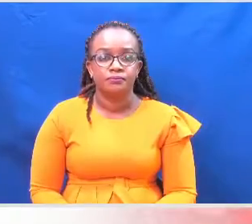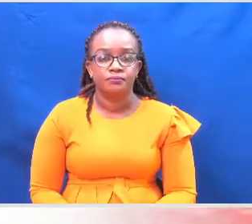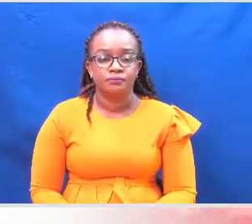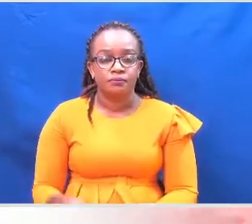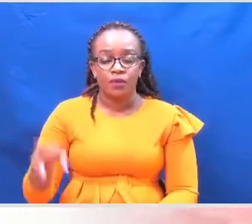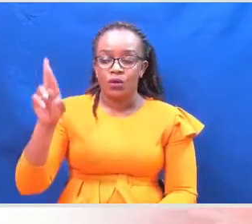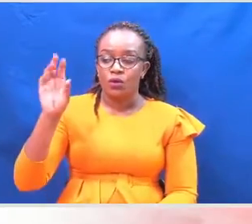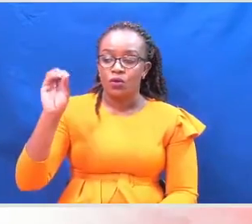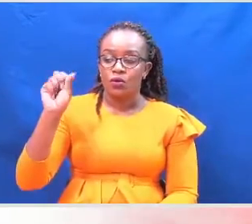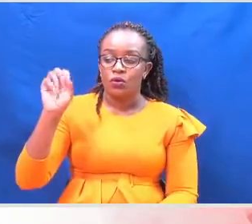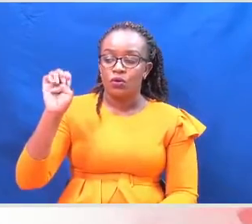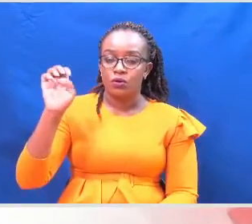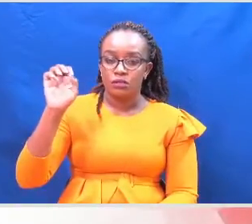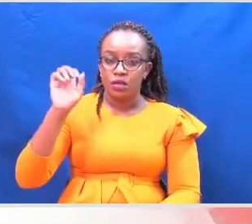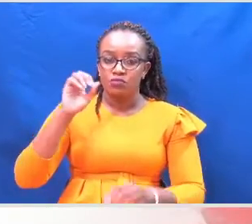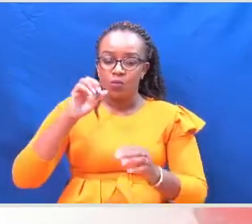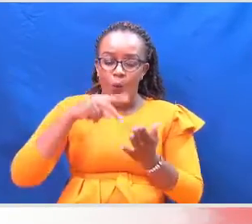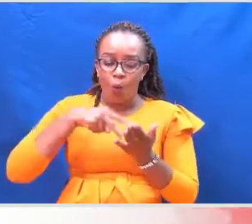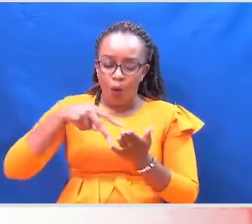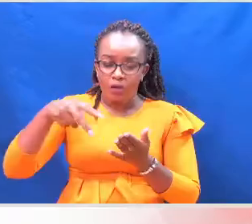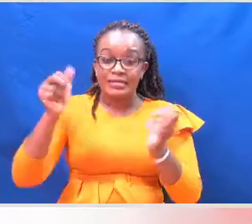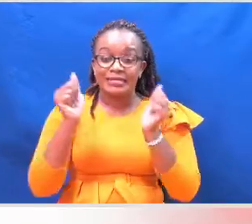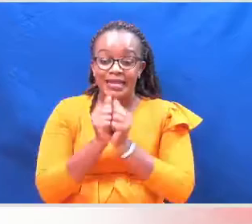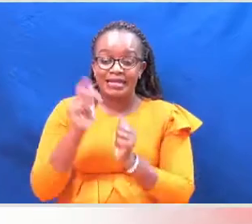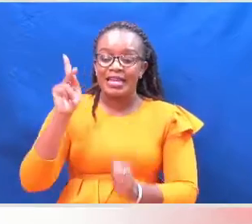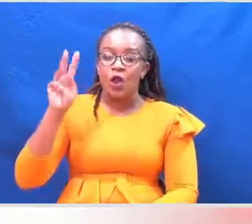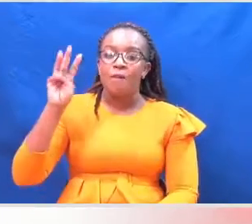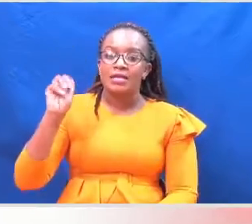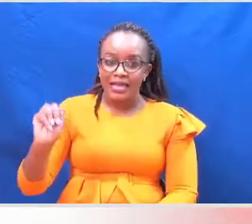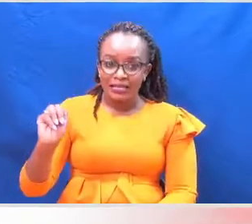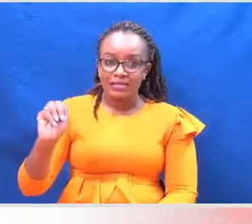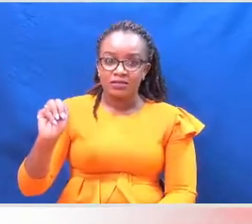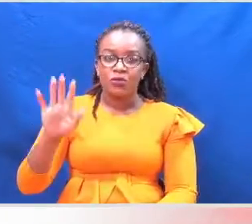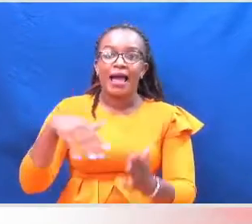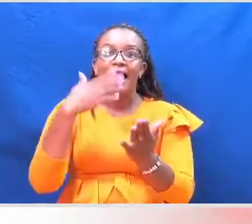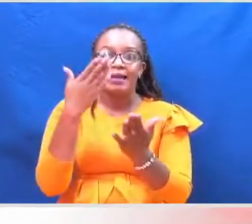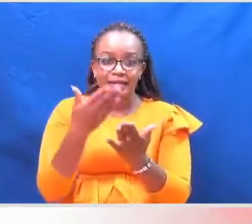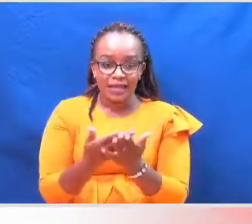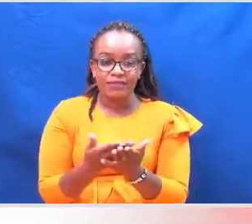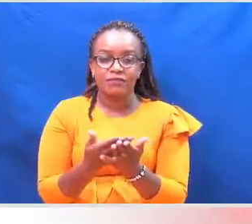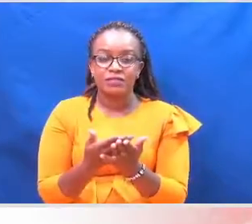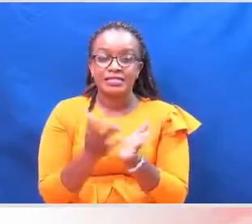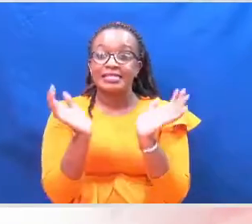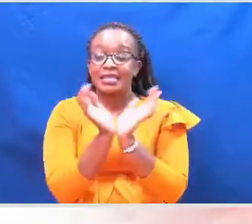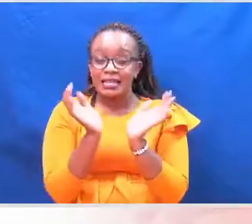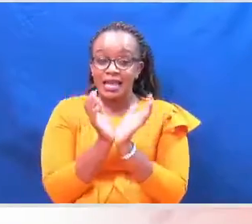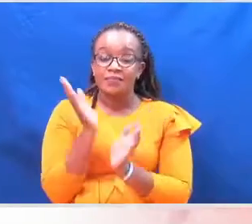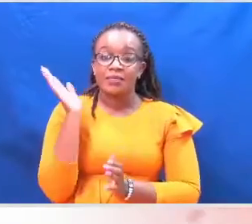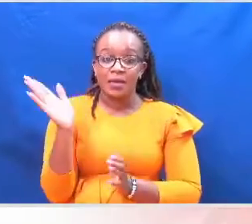Rose Wanjiko ametembea mwendo wa kilomita 10 kufika katika uwanja wa Generali Kasam, Gichugu, kaunti ya